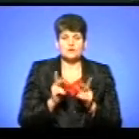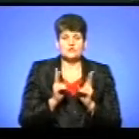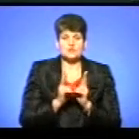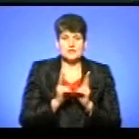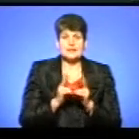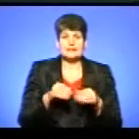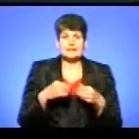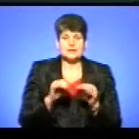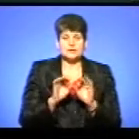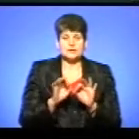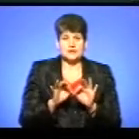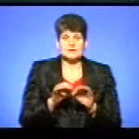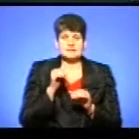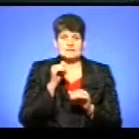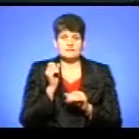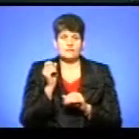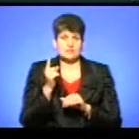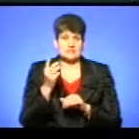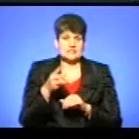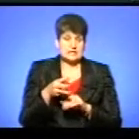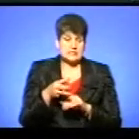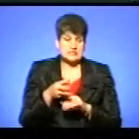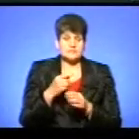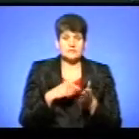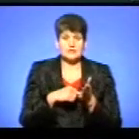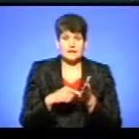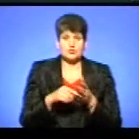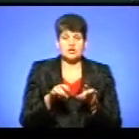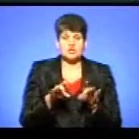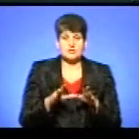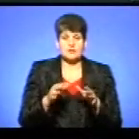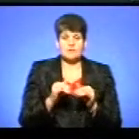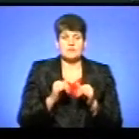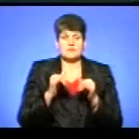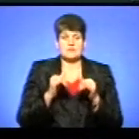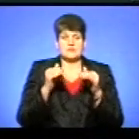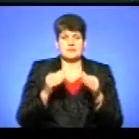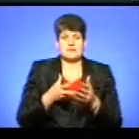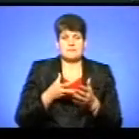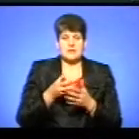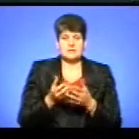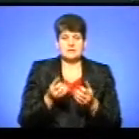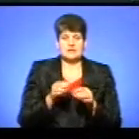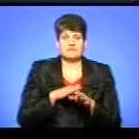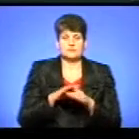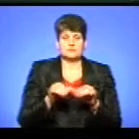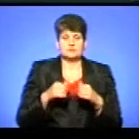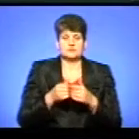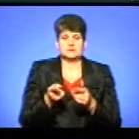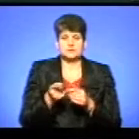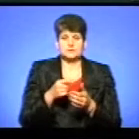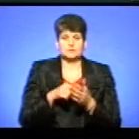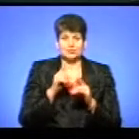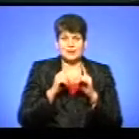дати коментар завтра об 11:30. Зазначу, рішення про підняття плати за проїзд прийняли на виконкомі Тернопільської міської